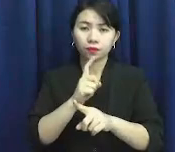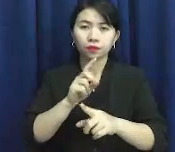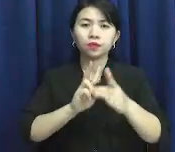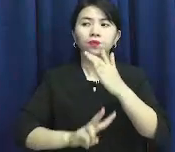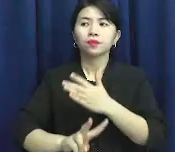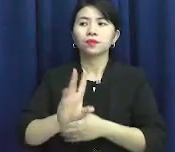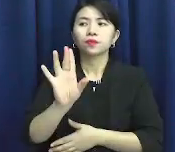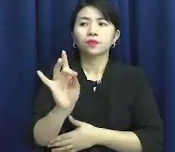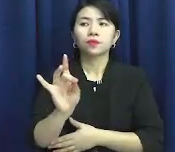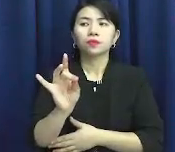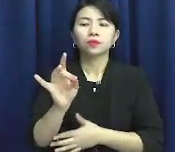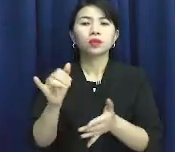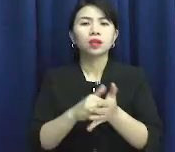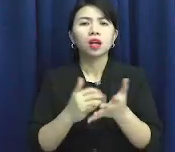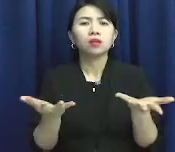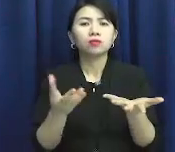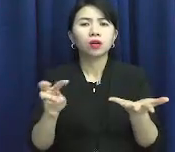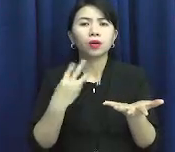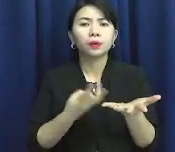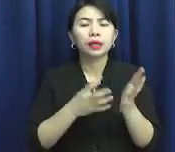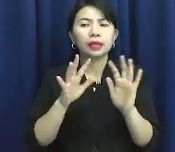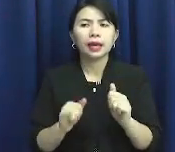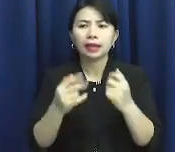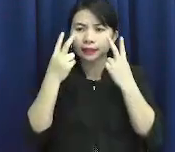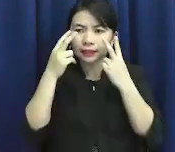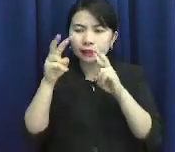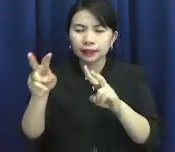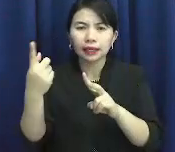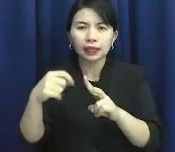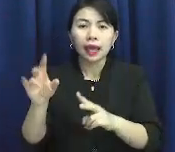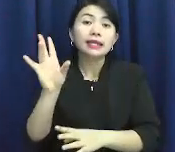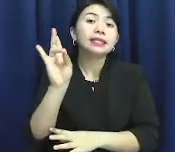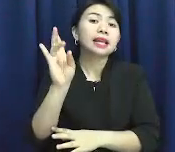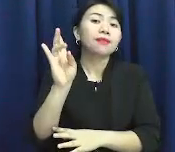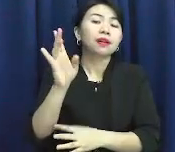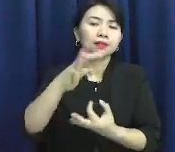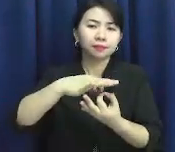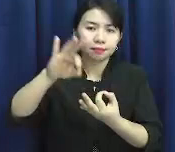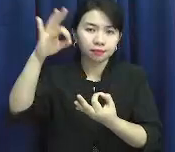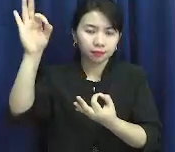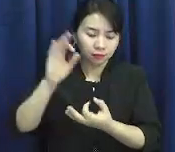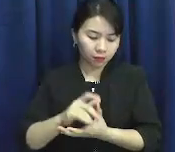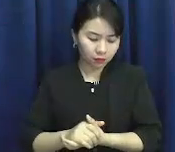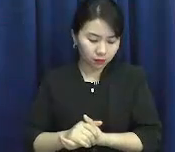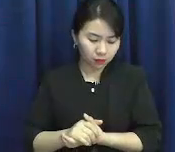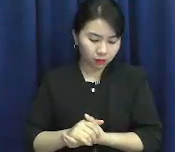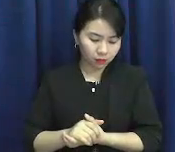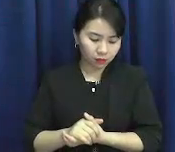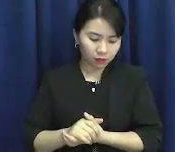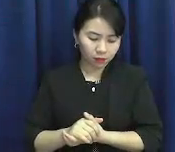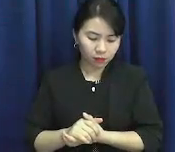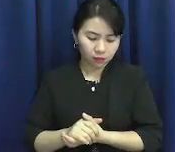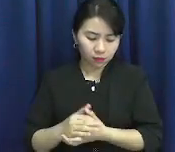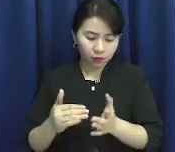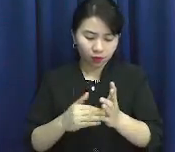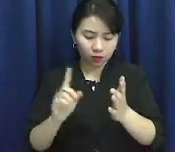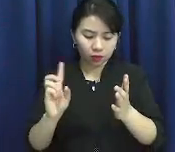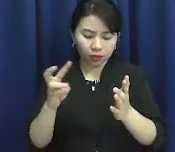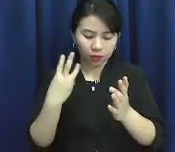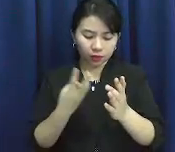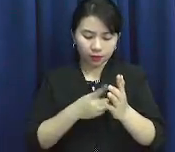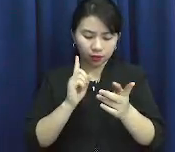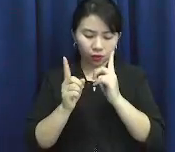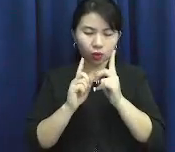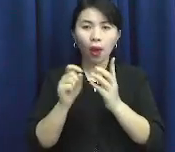dyan natin makikita yung the sevenfold spirit. You see? Pero hindi na natin pag-uusapan yan. Ang pinag-uusapan lang natin